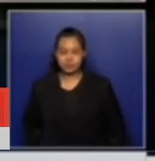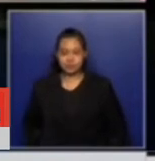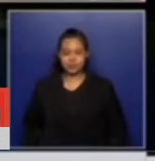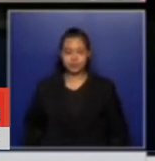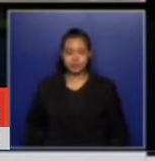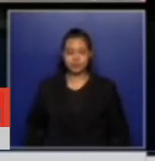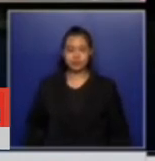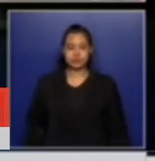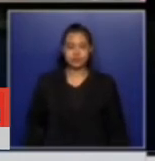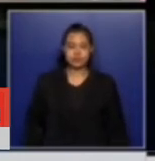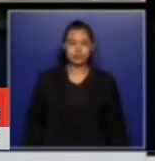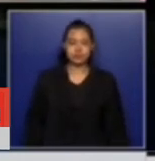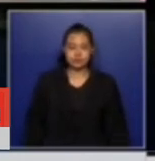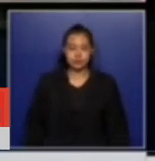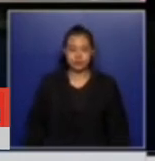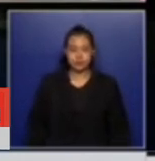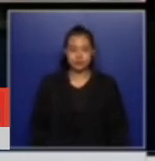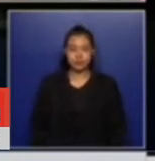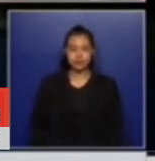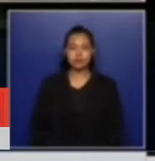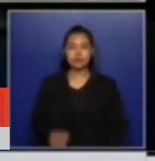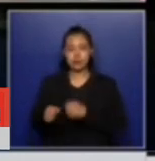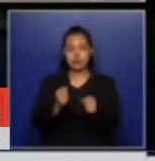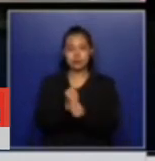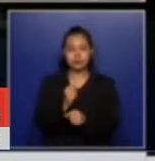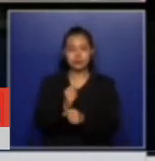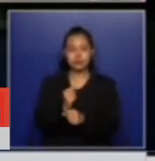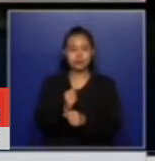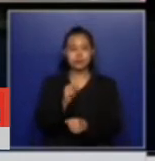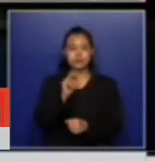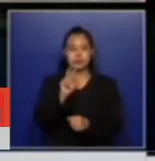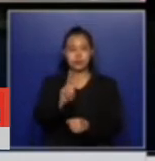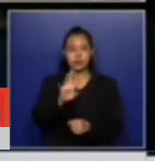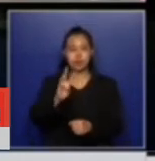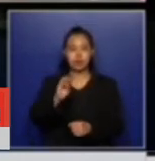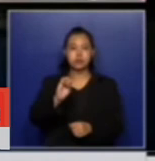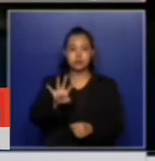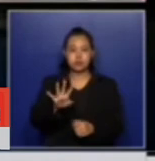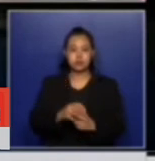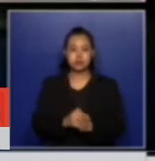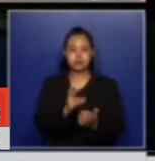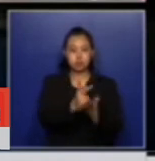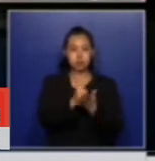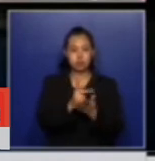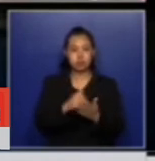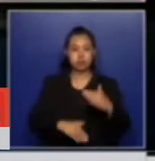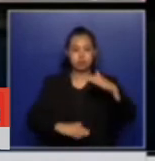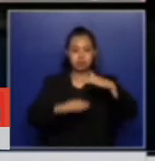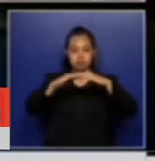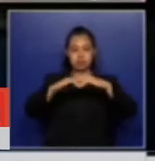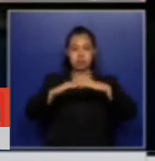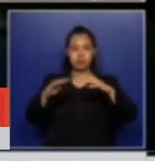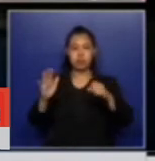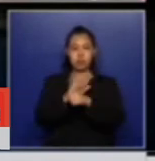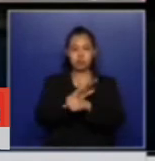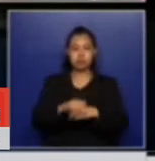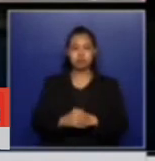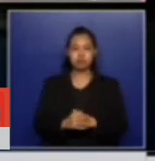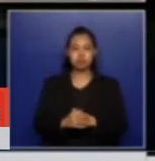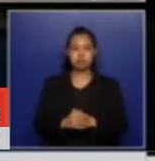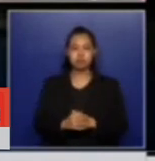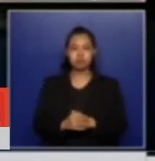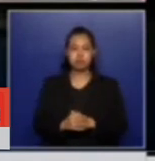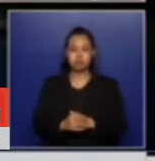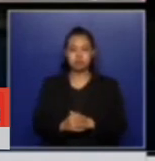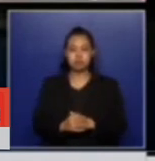นะครับซึ่งจะต้องกู้ในปี64นี่แหละมันอาจจะทำให้รัฐบาลก่อหนี้จนเต็มเพดานเงินกู้บนเงื่อนไขด้วยนะครับว่